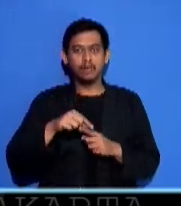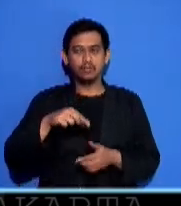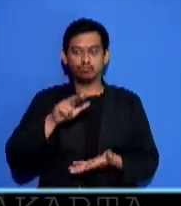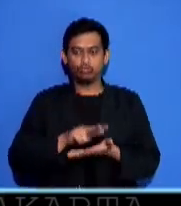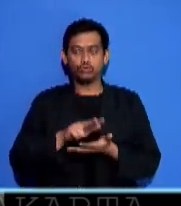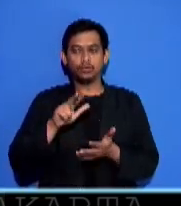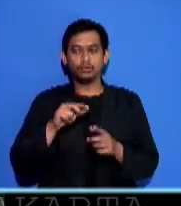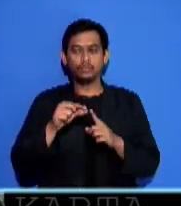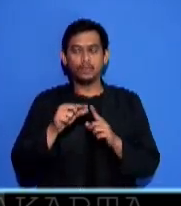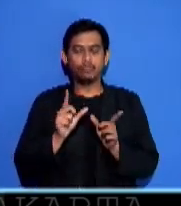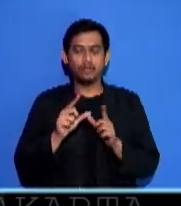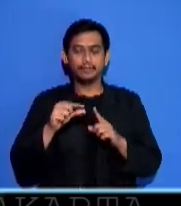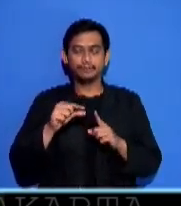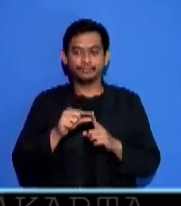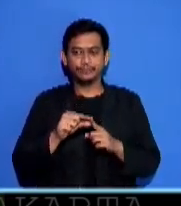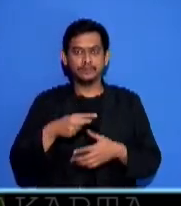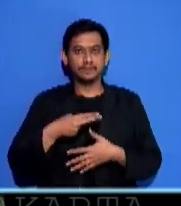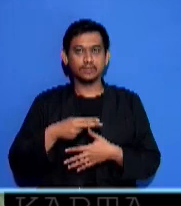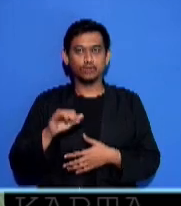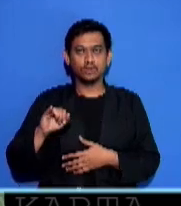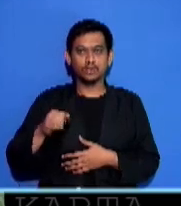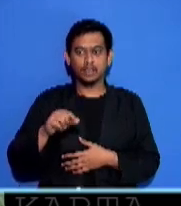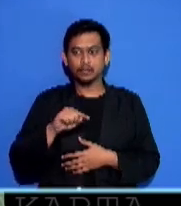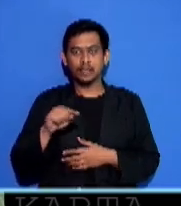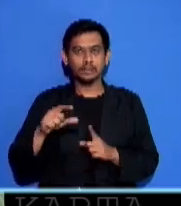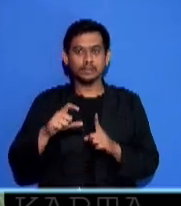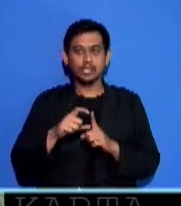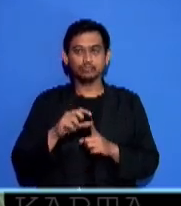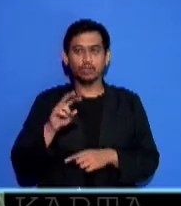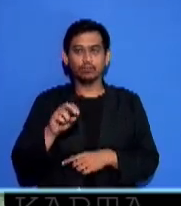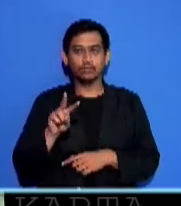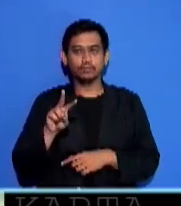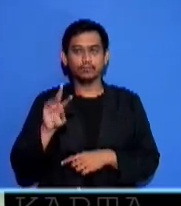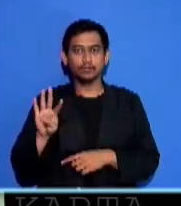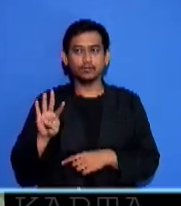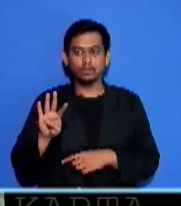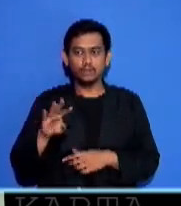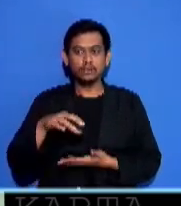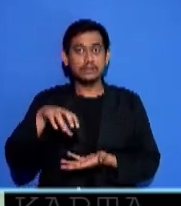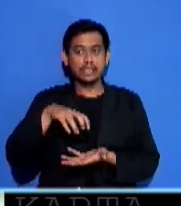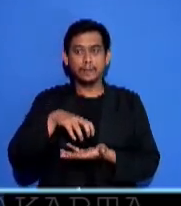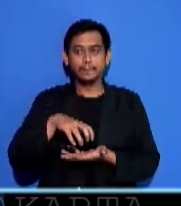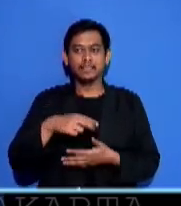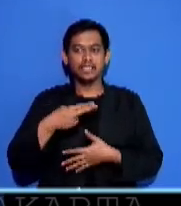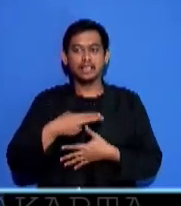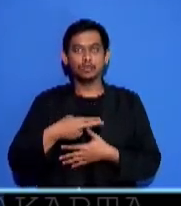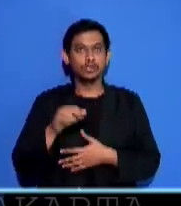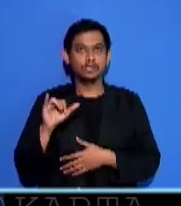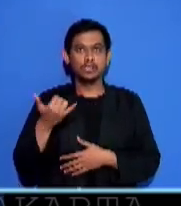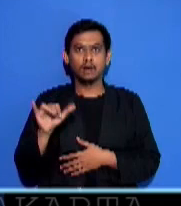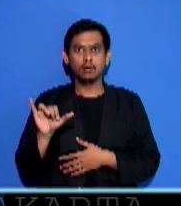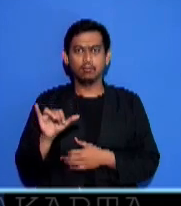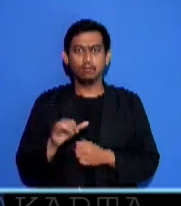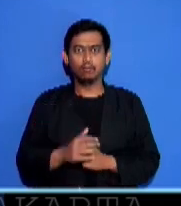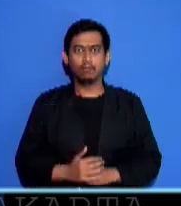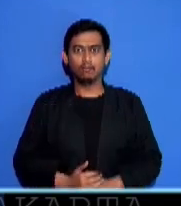TVRI Yogyakarta periode Januari sampai dengan Desember 2024 di Aula LPP TVRI Yogyakarta. Ditambahkan